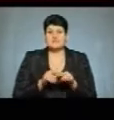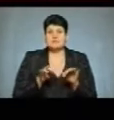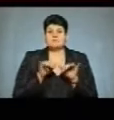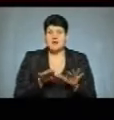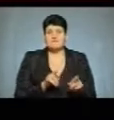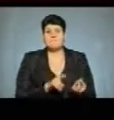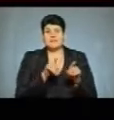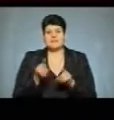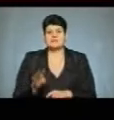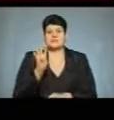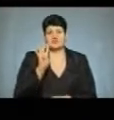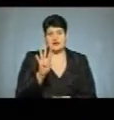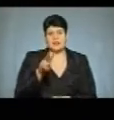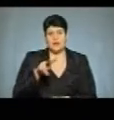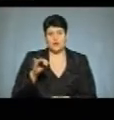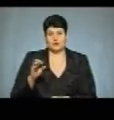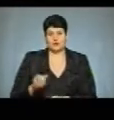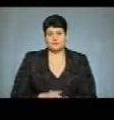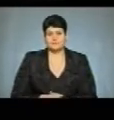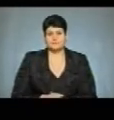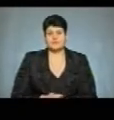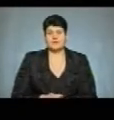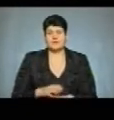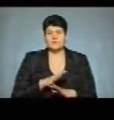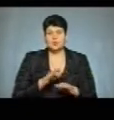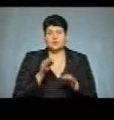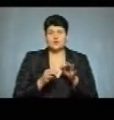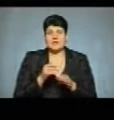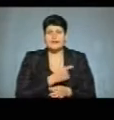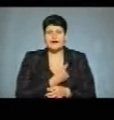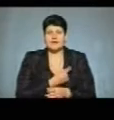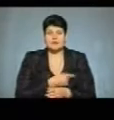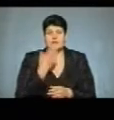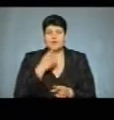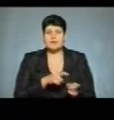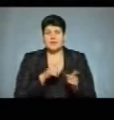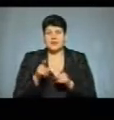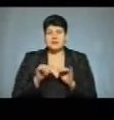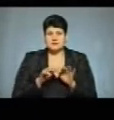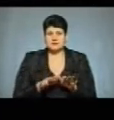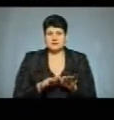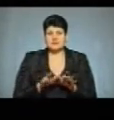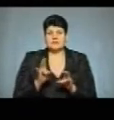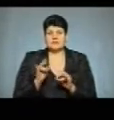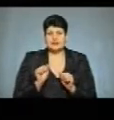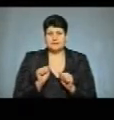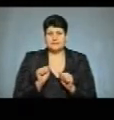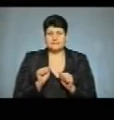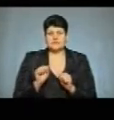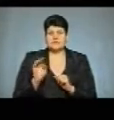перенесли на 4 лютого. Ні, не буде. Суддя на лікарняному. А на коли перенесли справу? На 8. Зараз